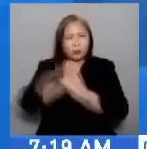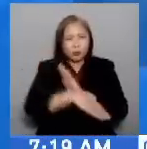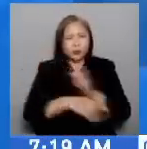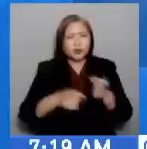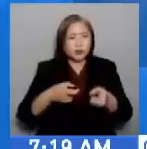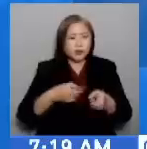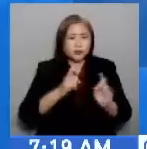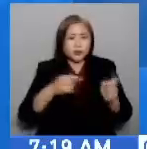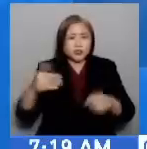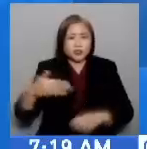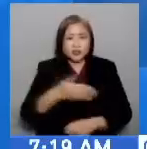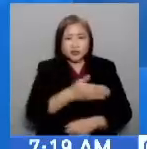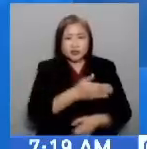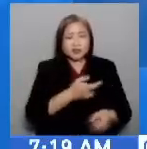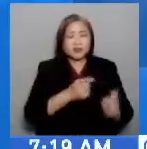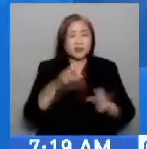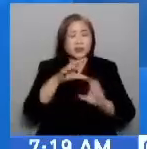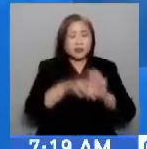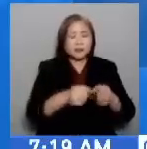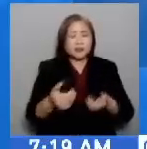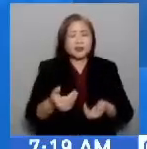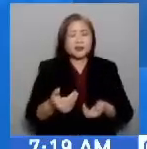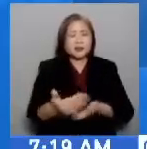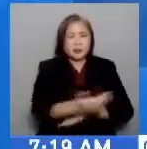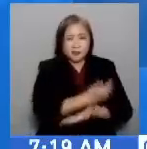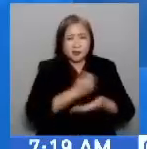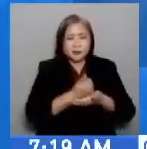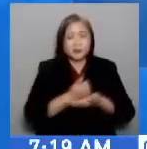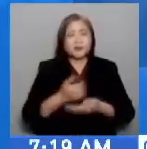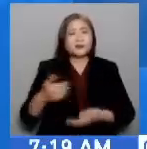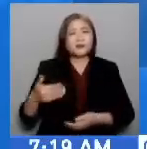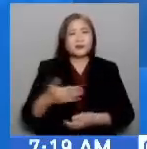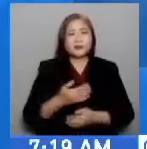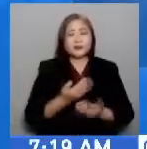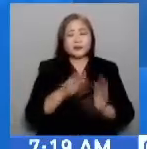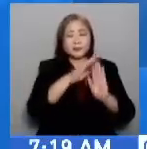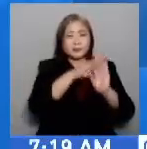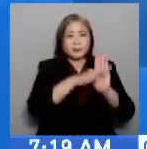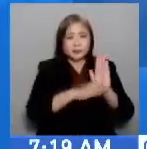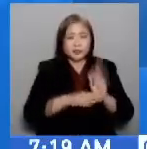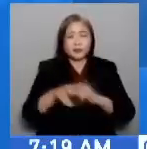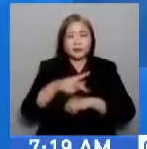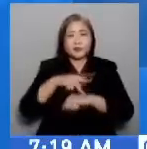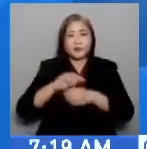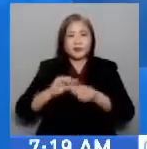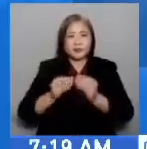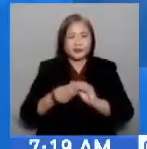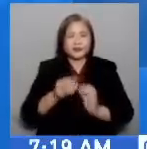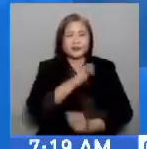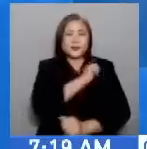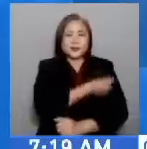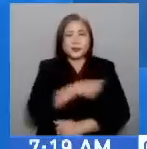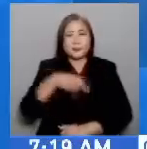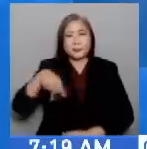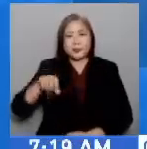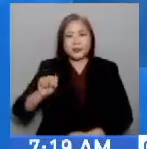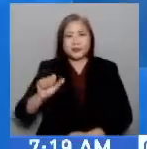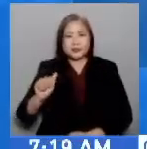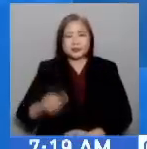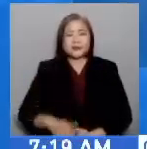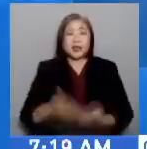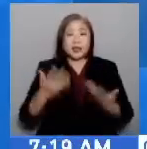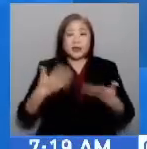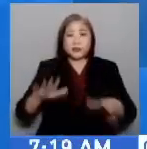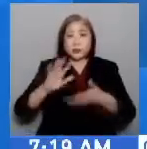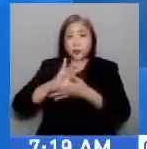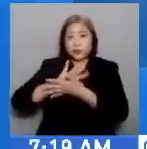ng mga nahuhuling isda ayon sa datos ng Philippine Statistics Authority. Matapos ang kasagsagan ng pandemya, tumaas